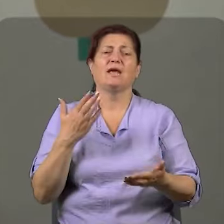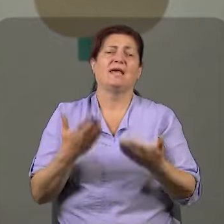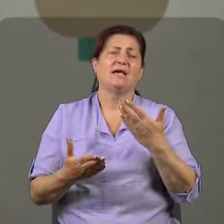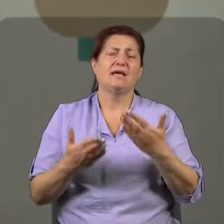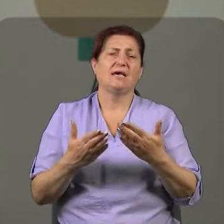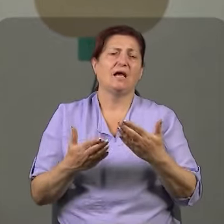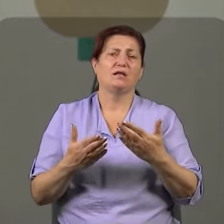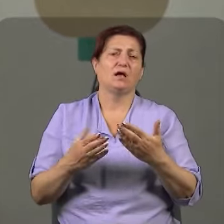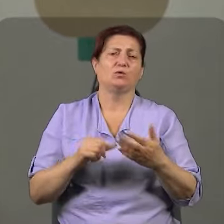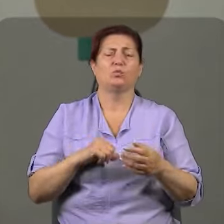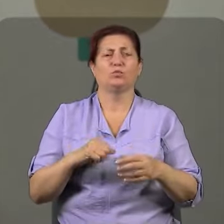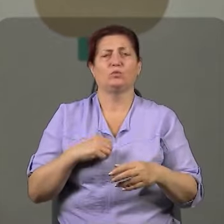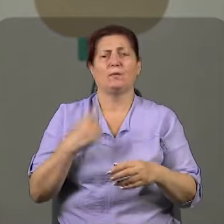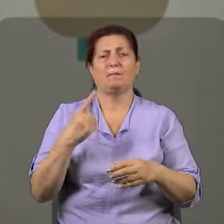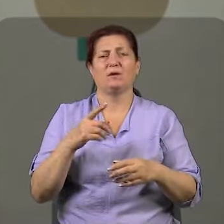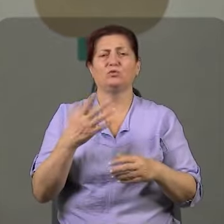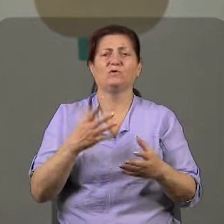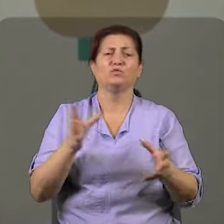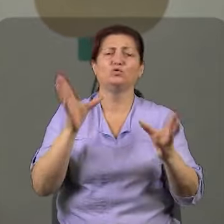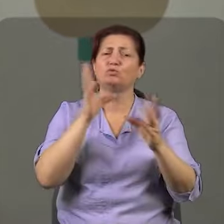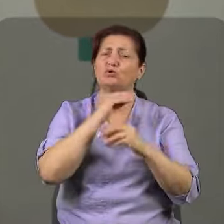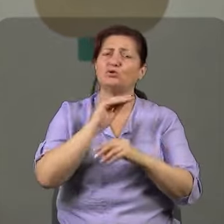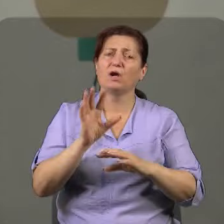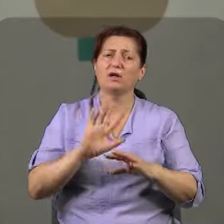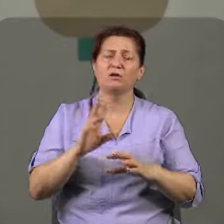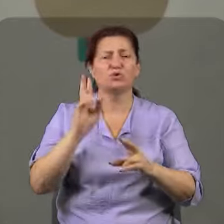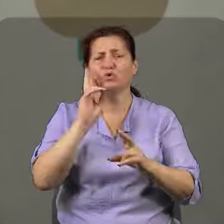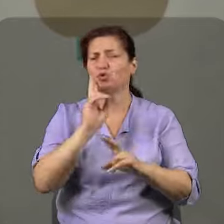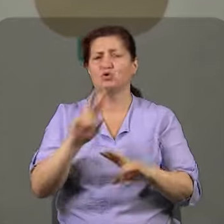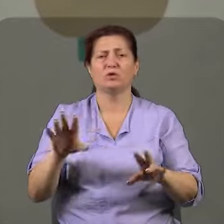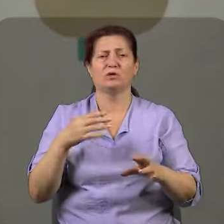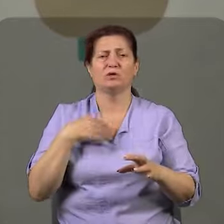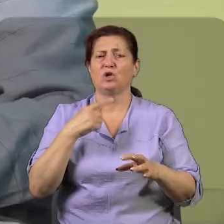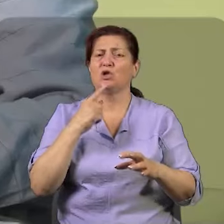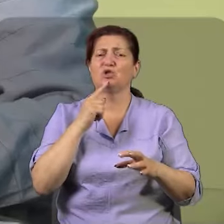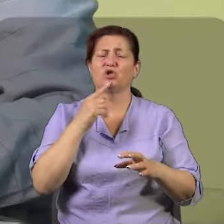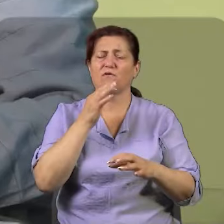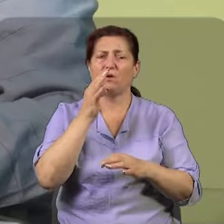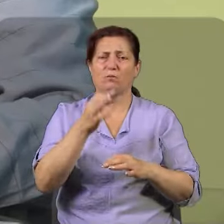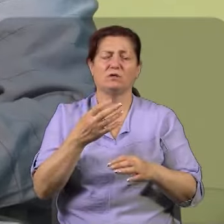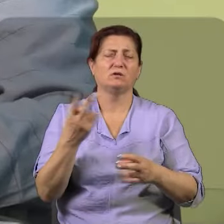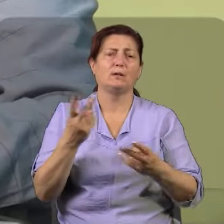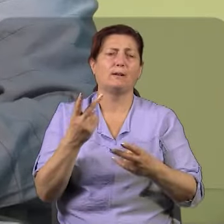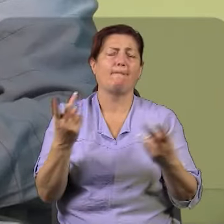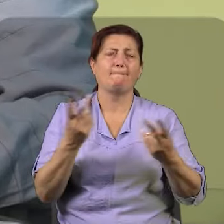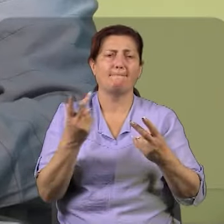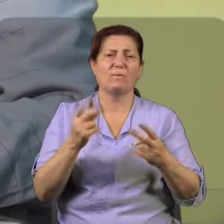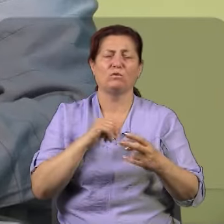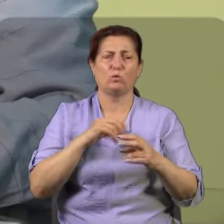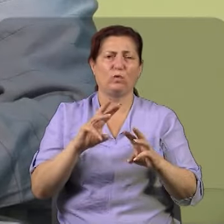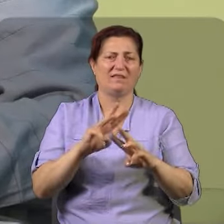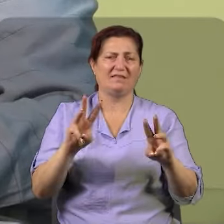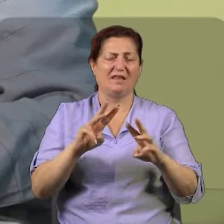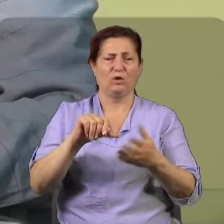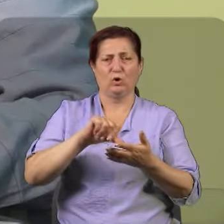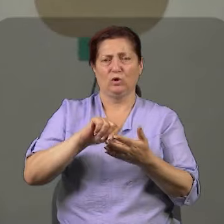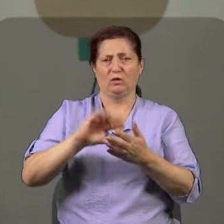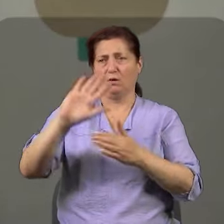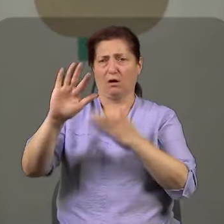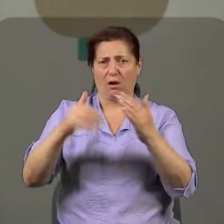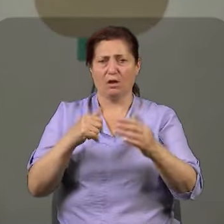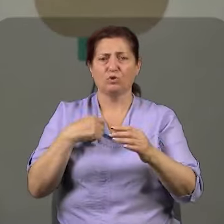Ենթադրությունը ես մեկն էնա, որ ինչ-որ բաներ չեն հասցրել, չգիտեմ, ես դժվարում, այստեղ երևի պետք է ԿԳՄՍ նախարարության ներկայացուցիչներին կանչել եւ